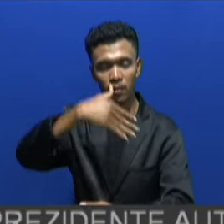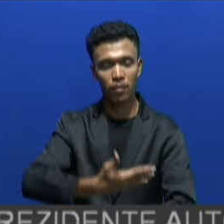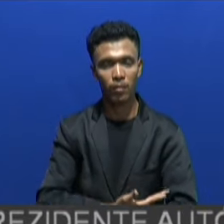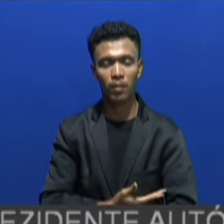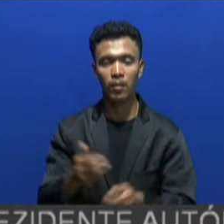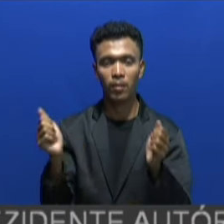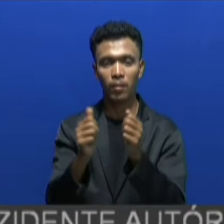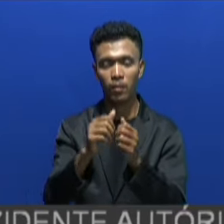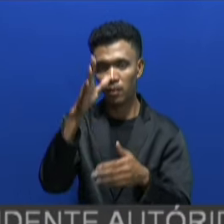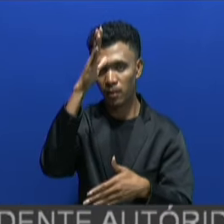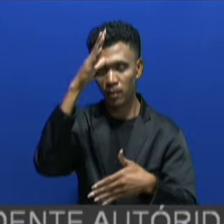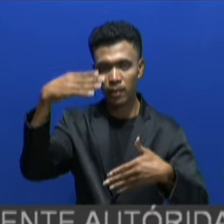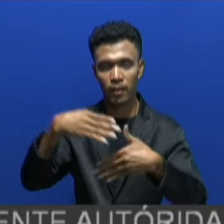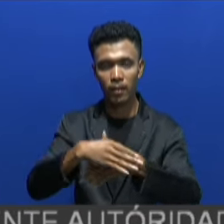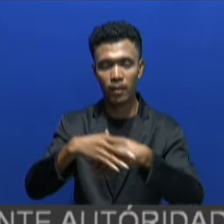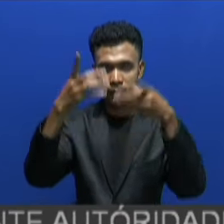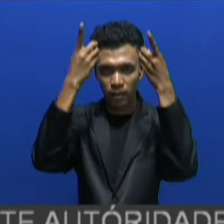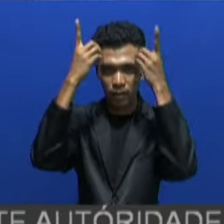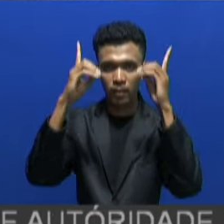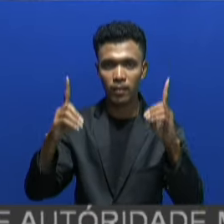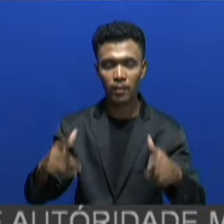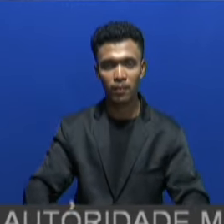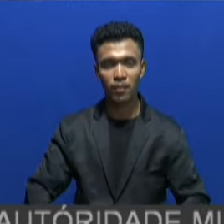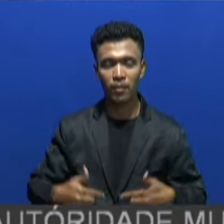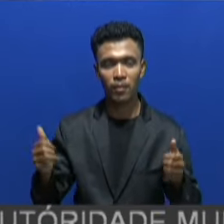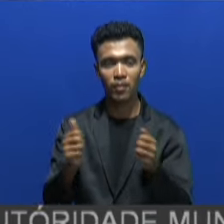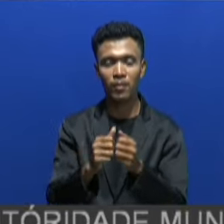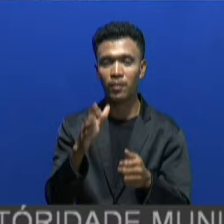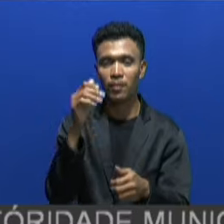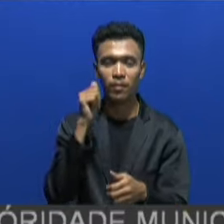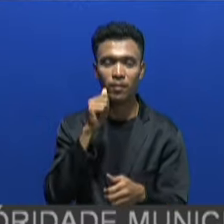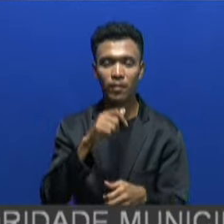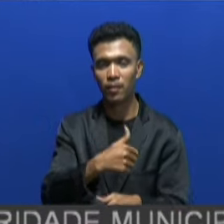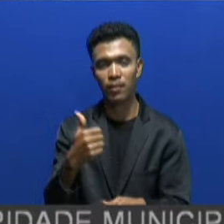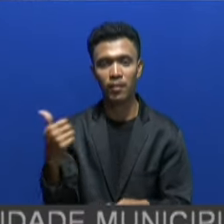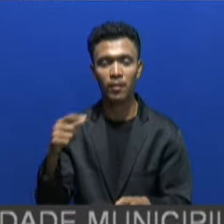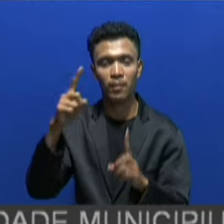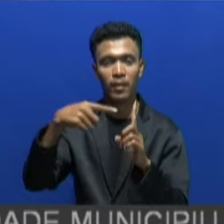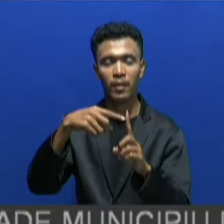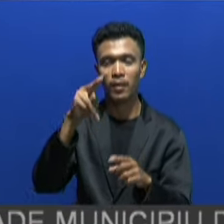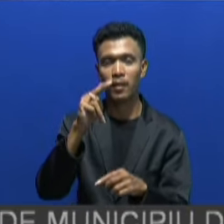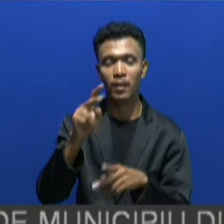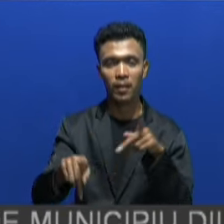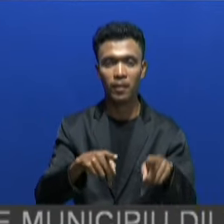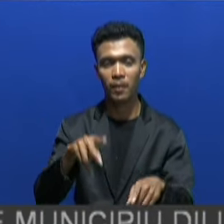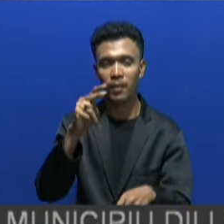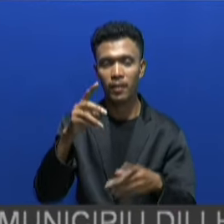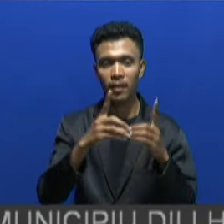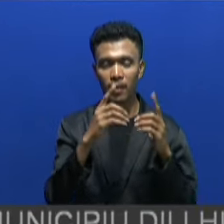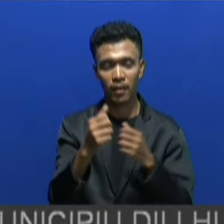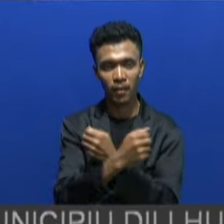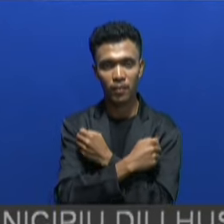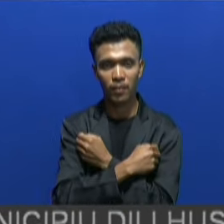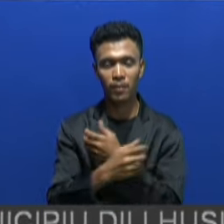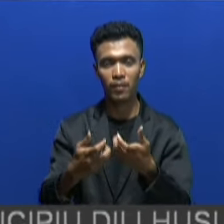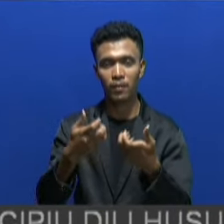kaben nebe deside ba moris ho feto siluk. Banhira ema nebe nia hadomi ha ses an husi nia sore.